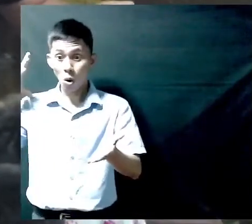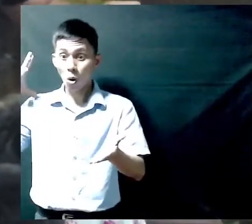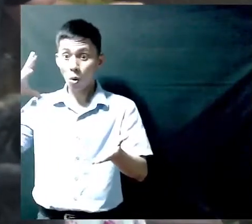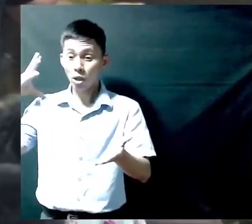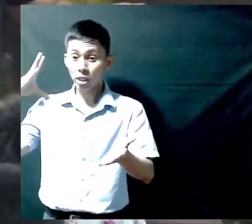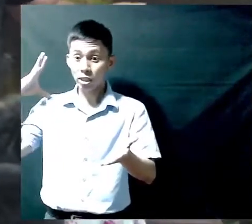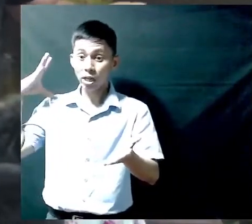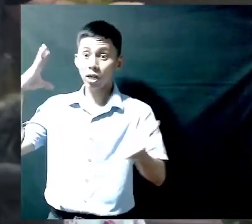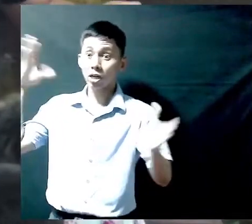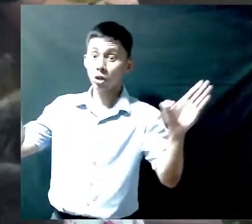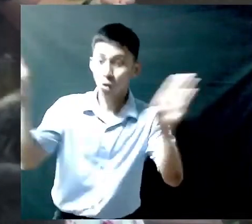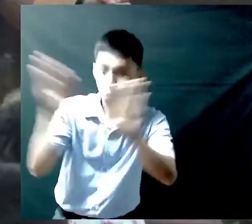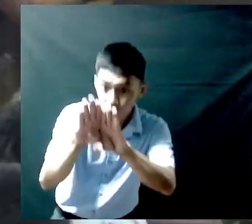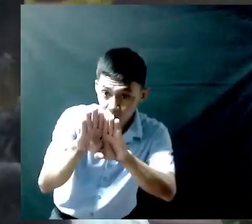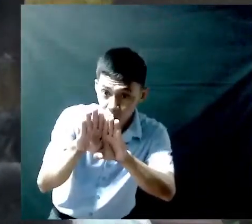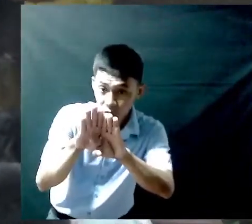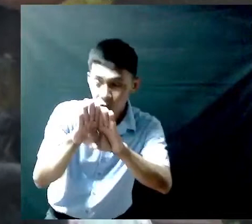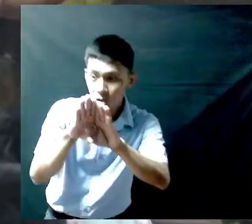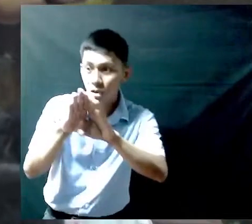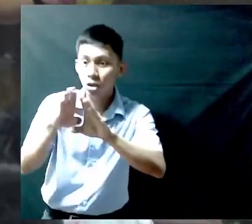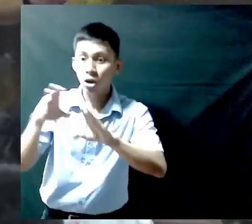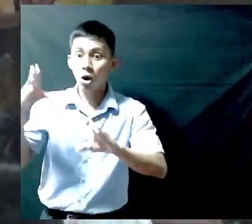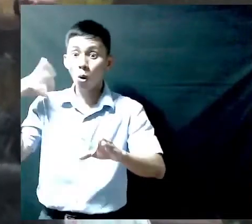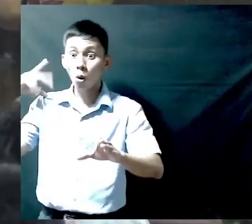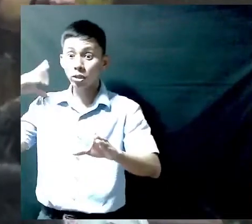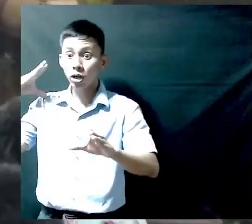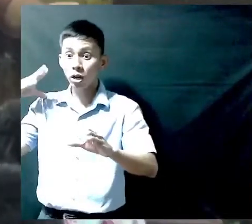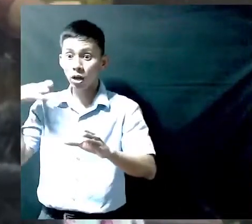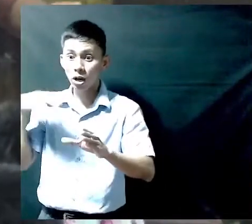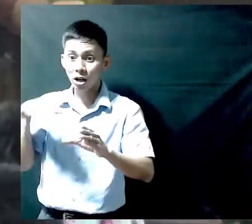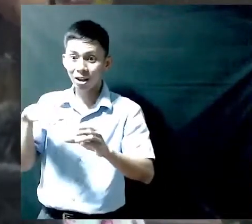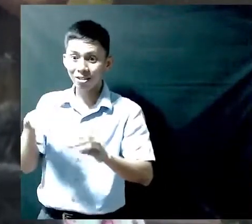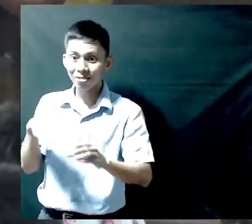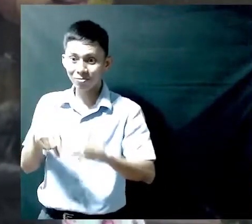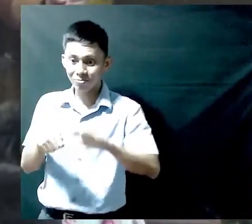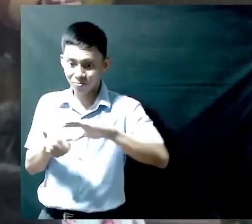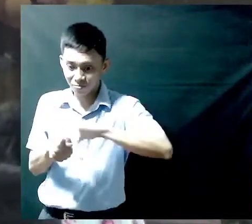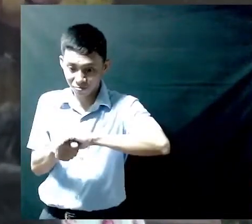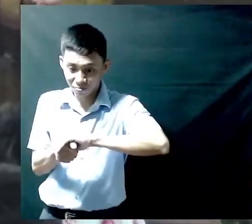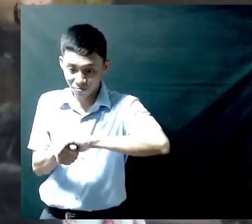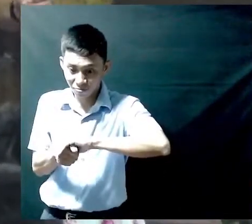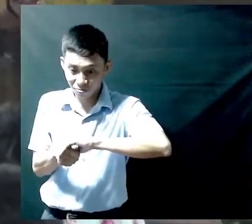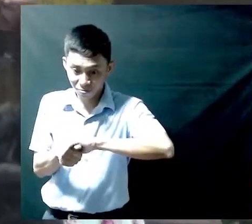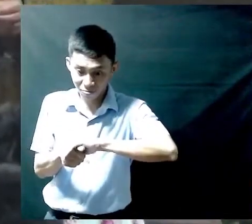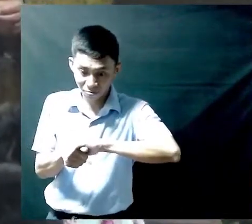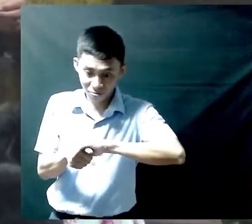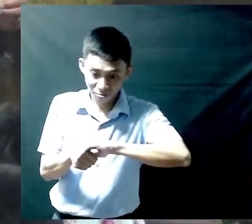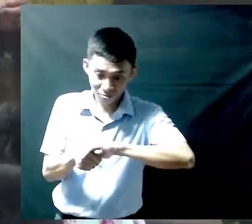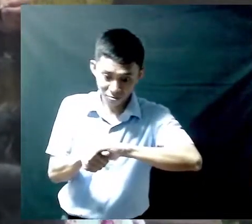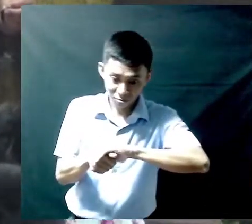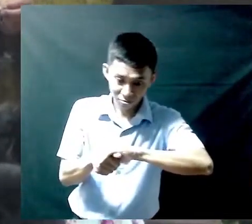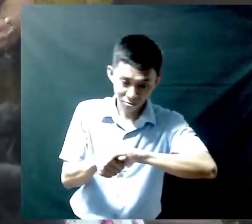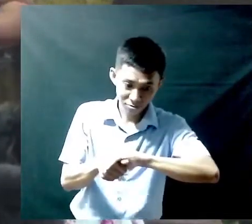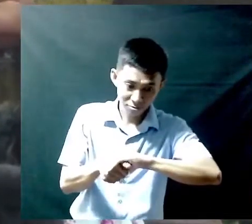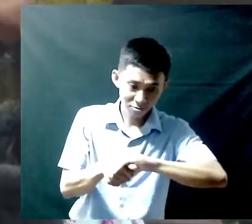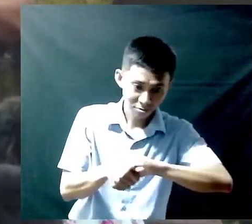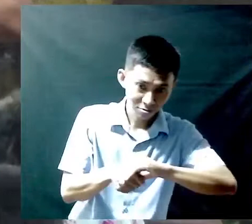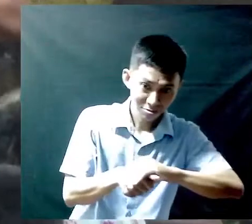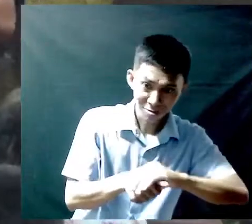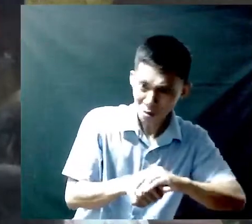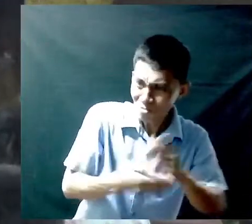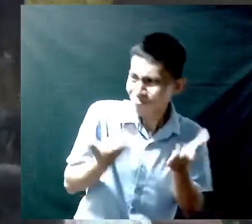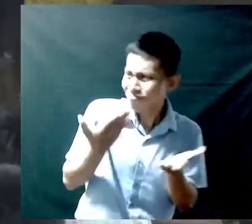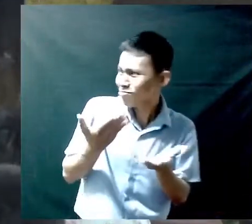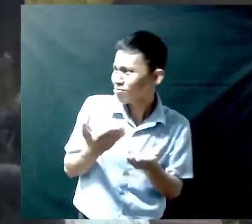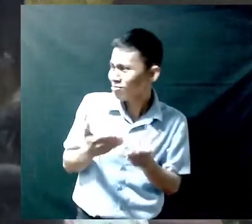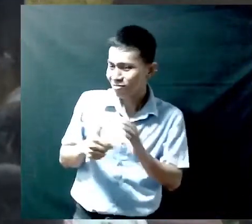pagong. Huli man dumating, ang mahalaga, dire-diretso lakad. Bakit? Sa gawain ni Lord, di